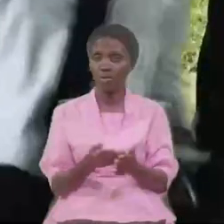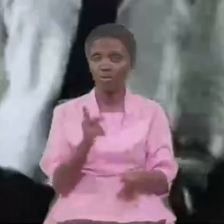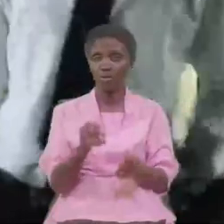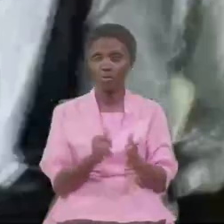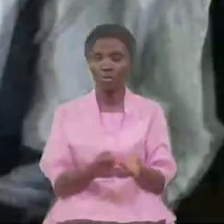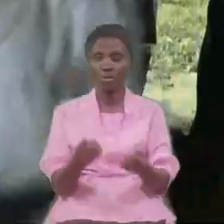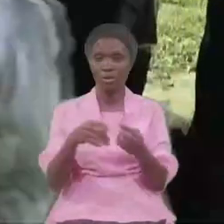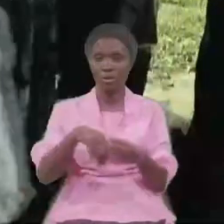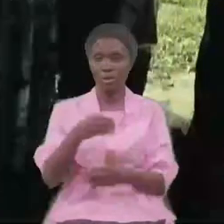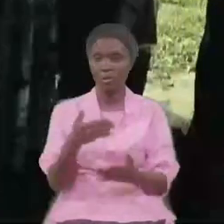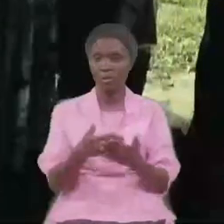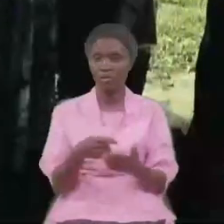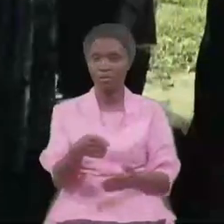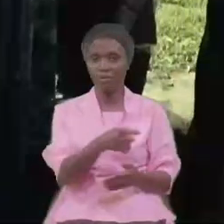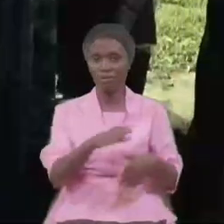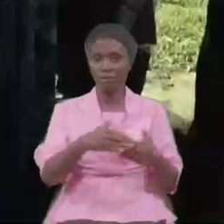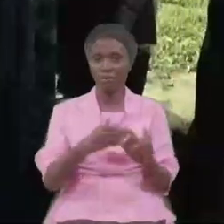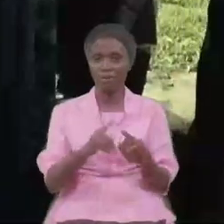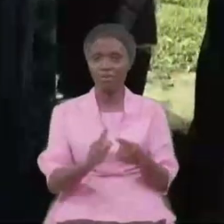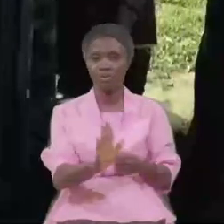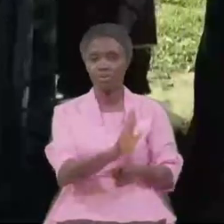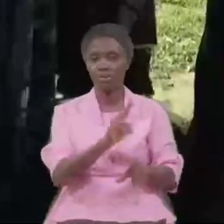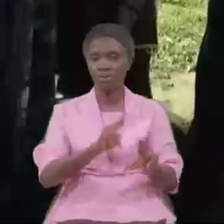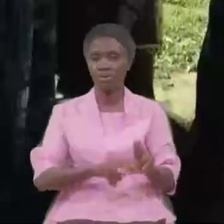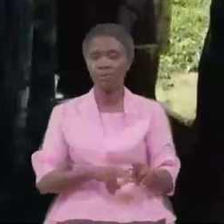de prendre en compte tout ce qui sont sortis.